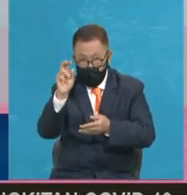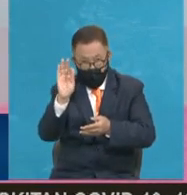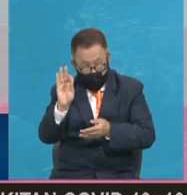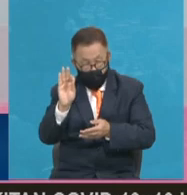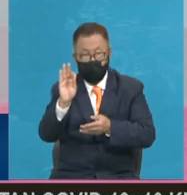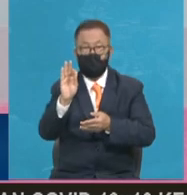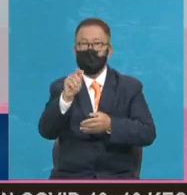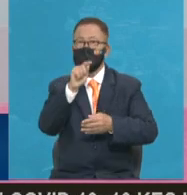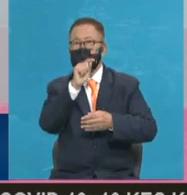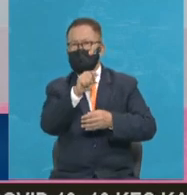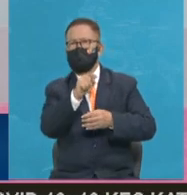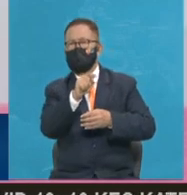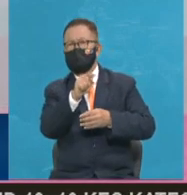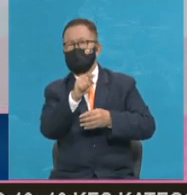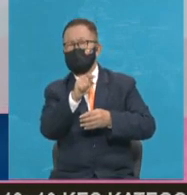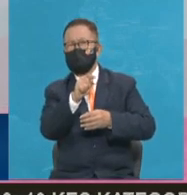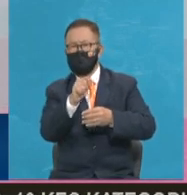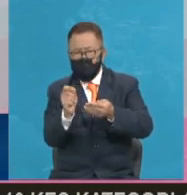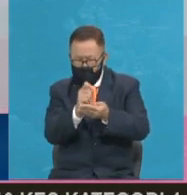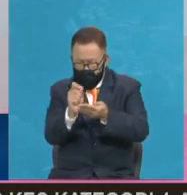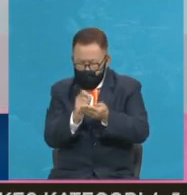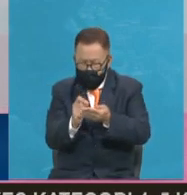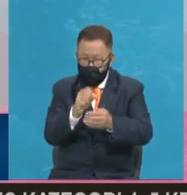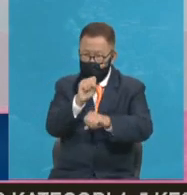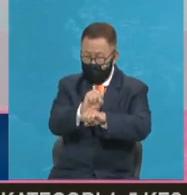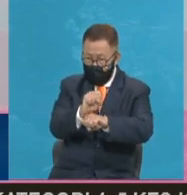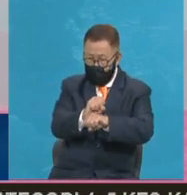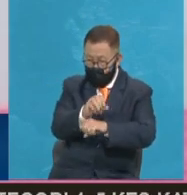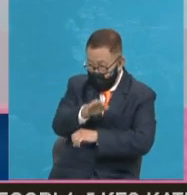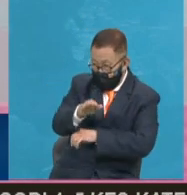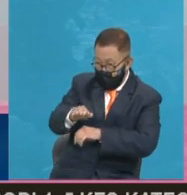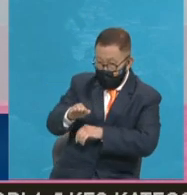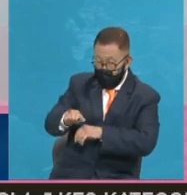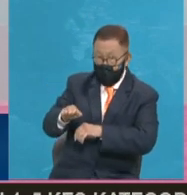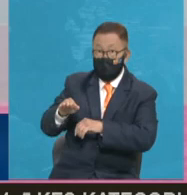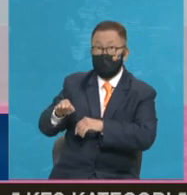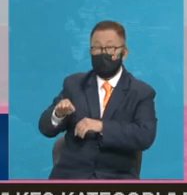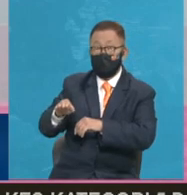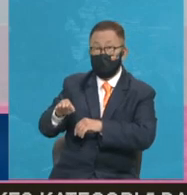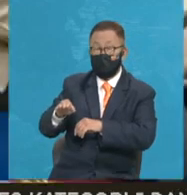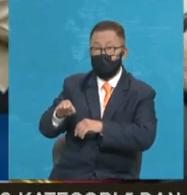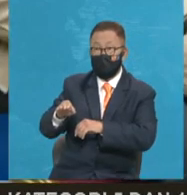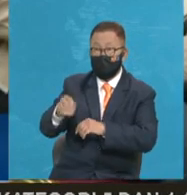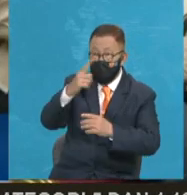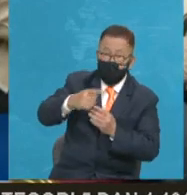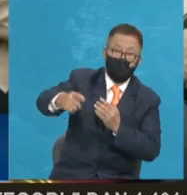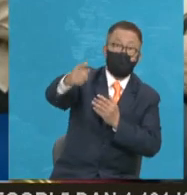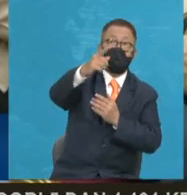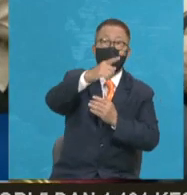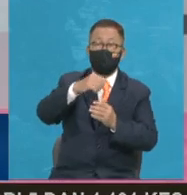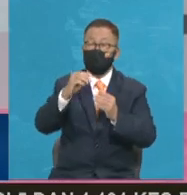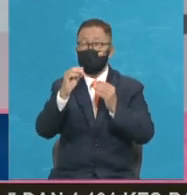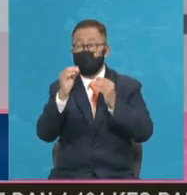mushaf ini merupakan hasil tulisan tangan oleh anak tempatan dan dijadikan kepala perarakan pada setiap